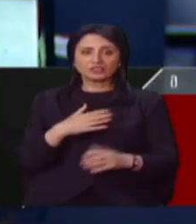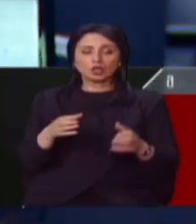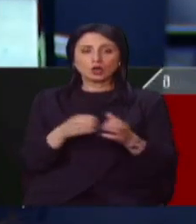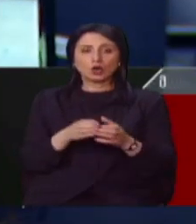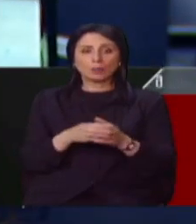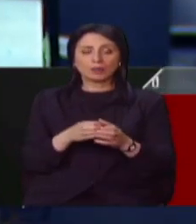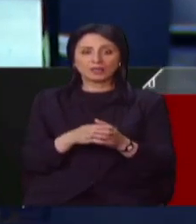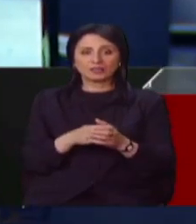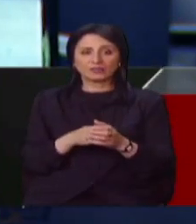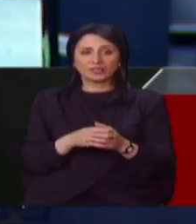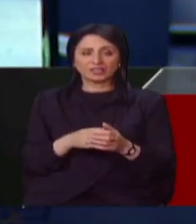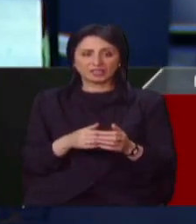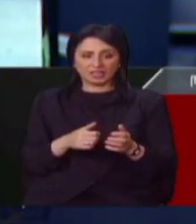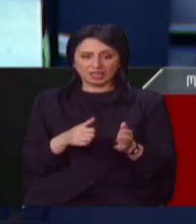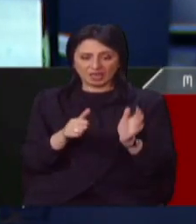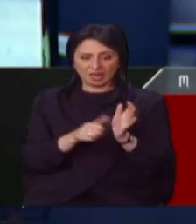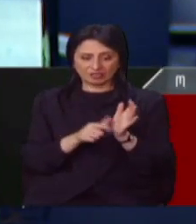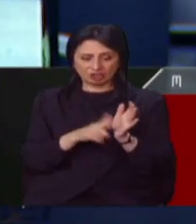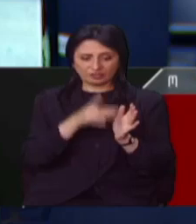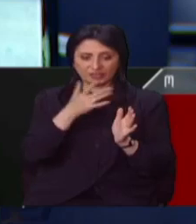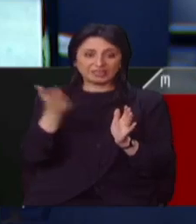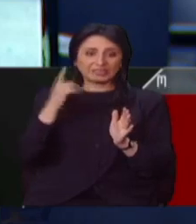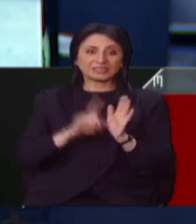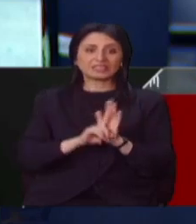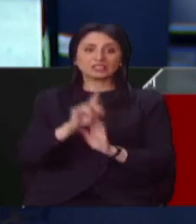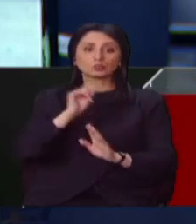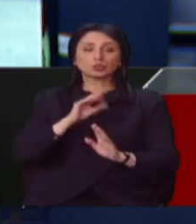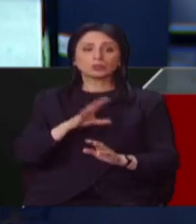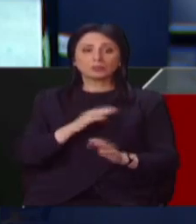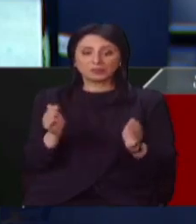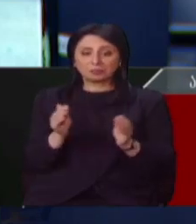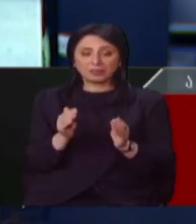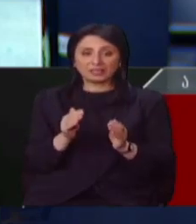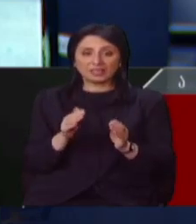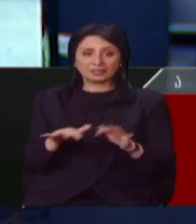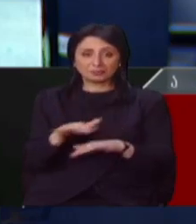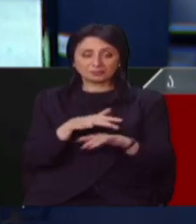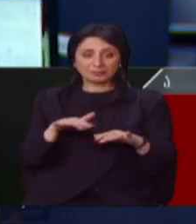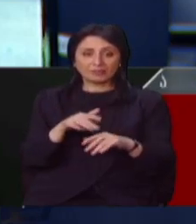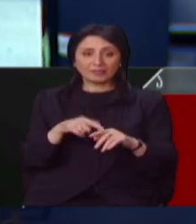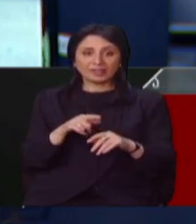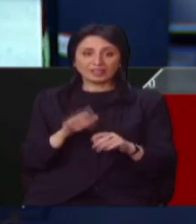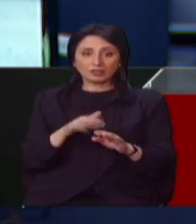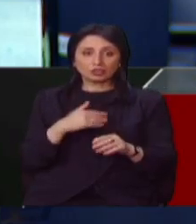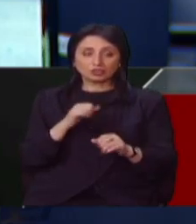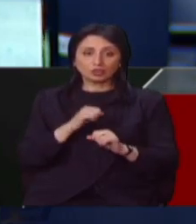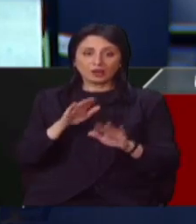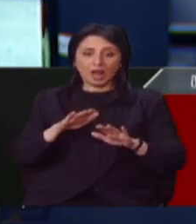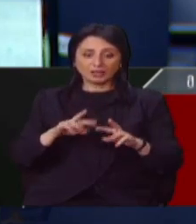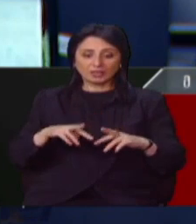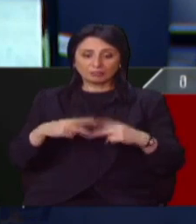კომპანია სადღაც 6-7 წლის წინ როცა დაიწყო მუშაობა, ვიყავით პატარები და ბაზარზე, რა თქმა უნდა, ვსლოდით ჩვენი